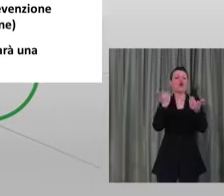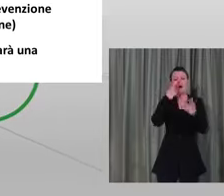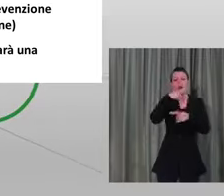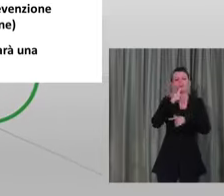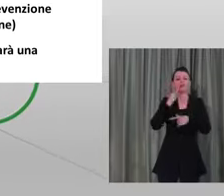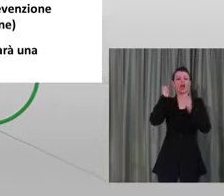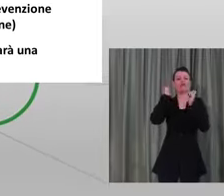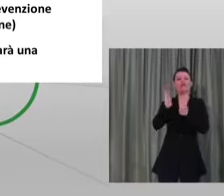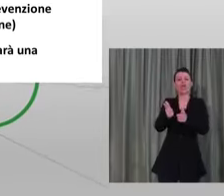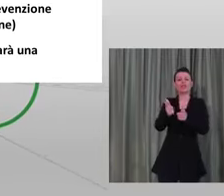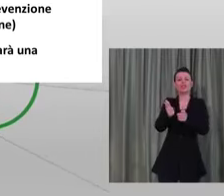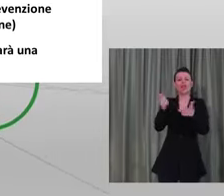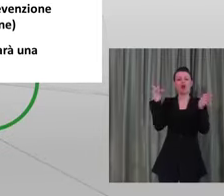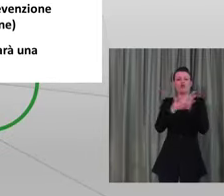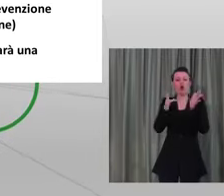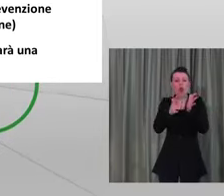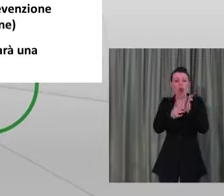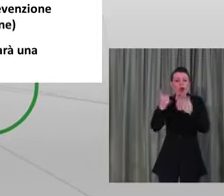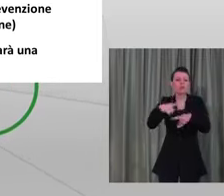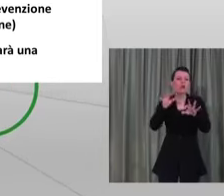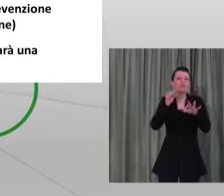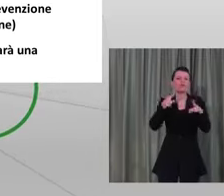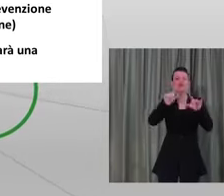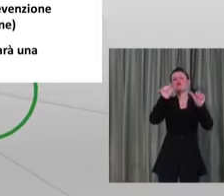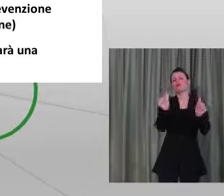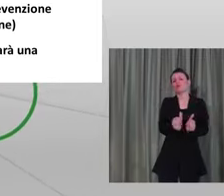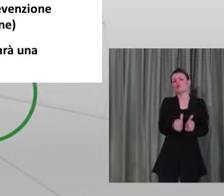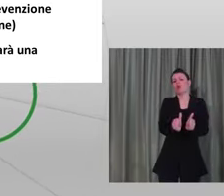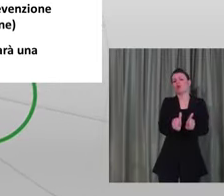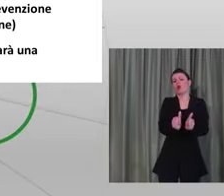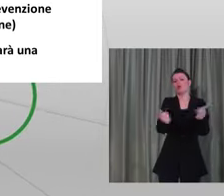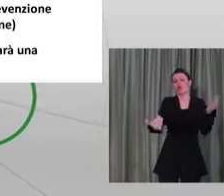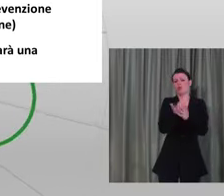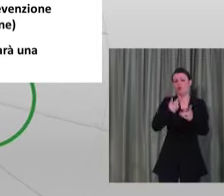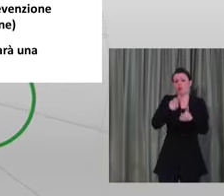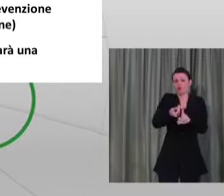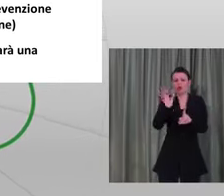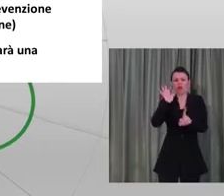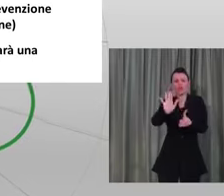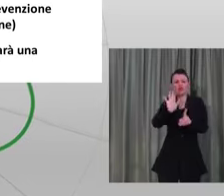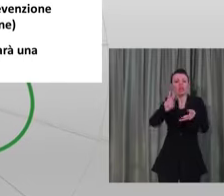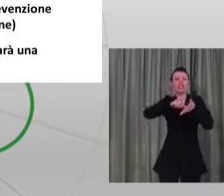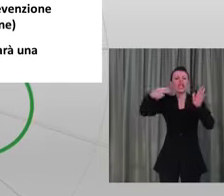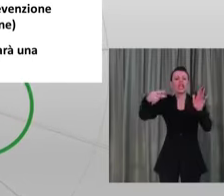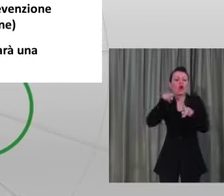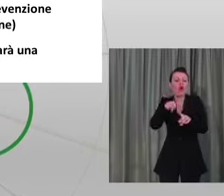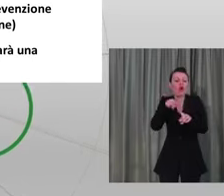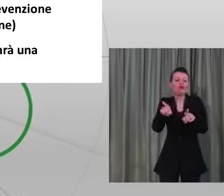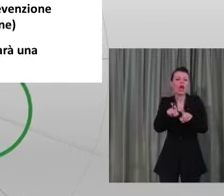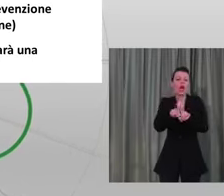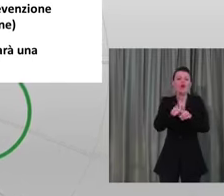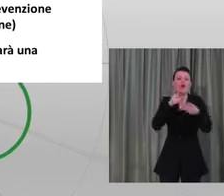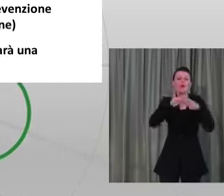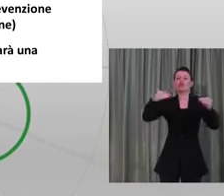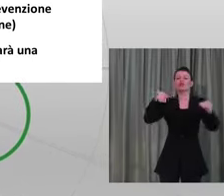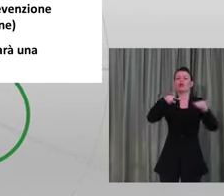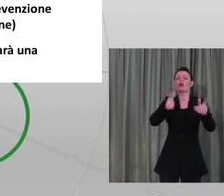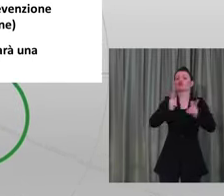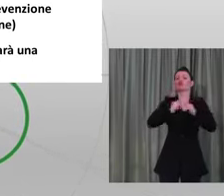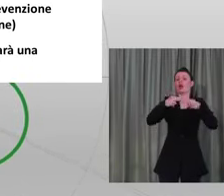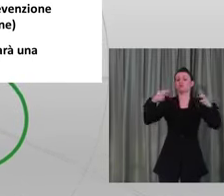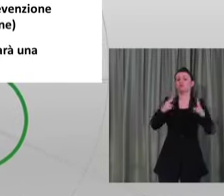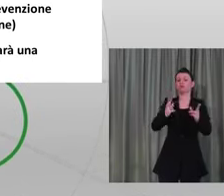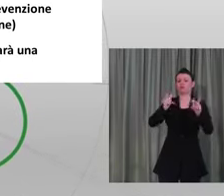che sono insite nel nuovo modello infatti la tecnologia è uno strumento predittivo di prevenzione